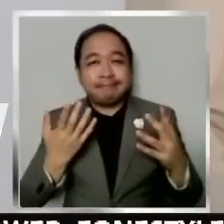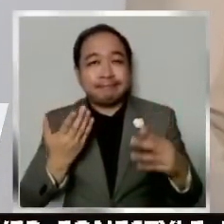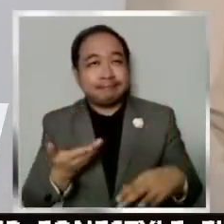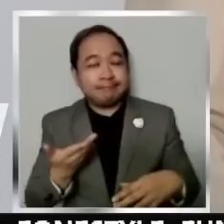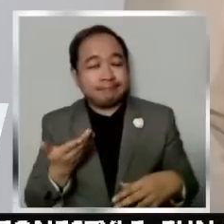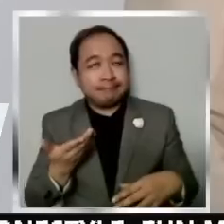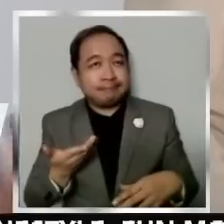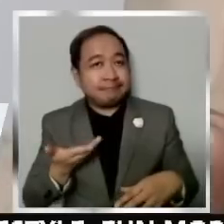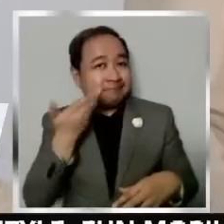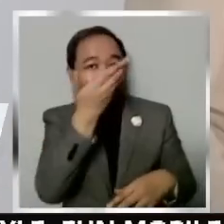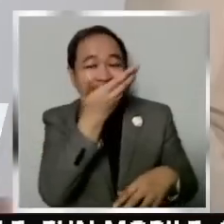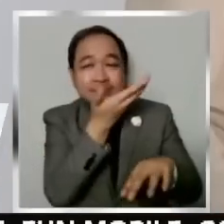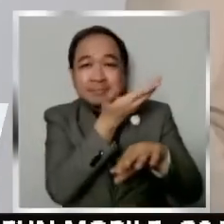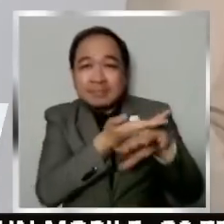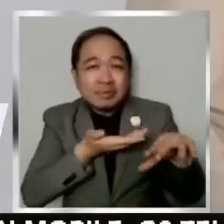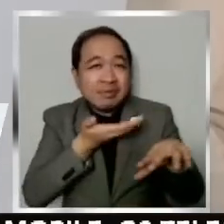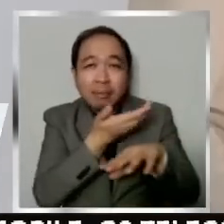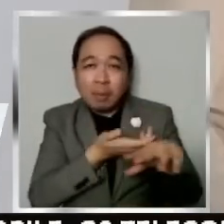appeal.